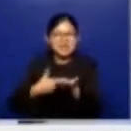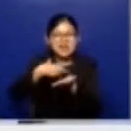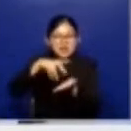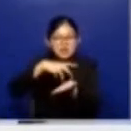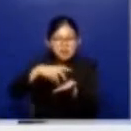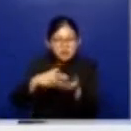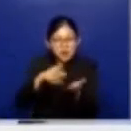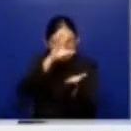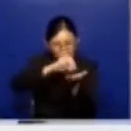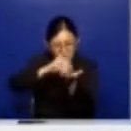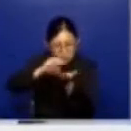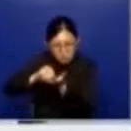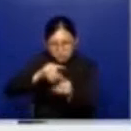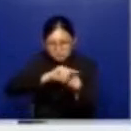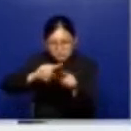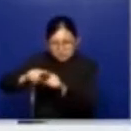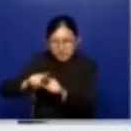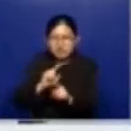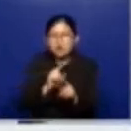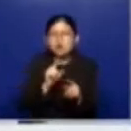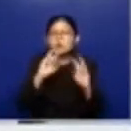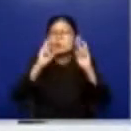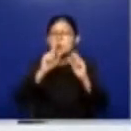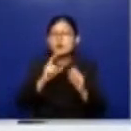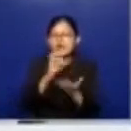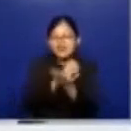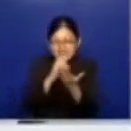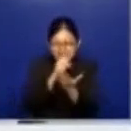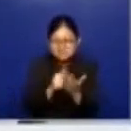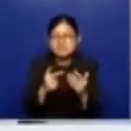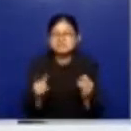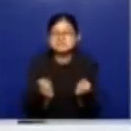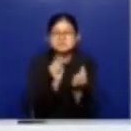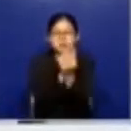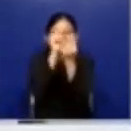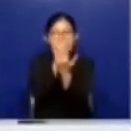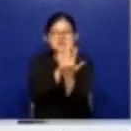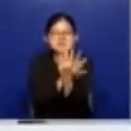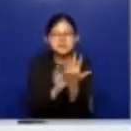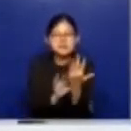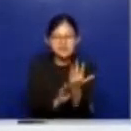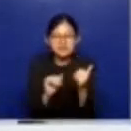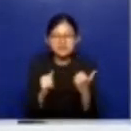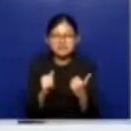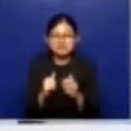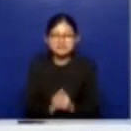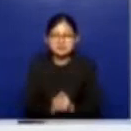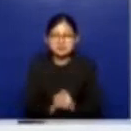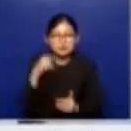เสนอข้อมูลต่างๆเกี่ยวกับเรื่องปัญหาของยาเสพติดที่เกิดขึ้นในประเทศไทยจนมาน